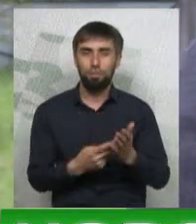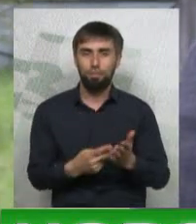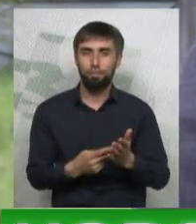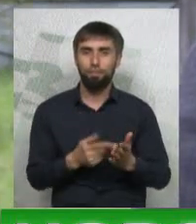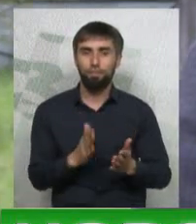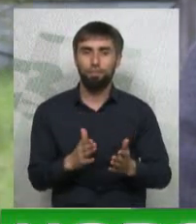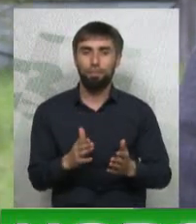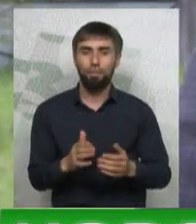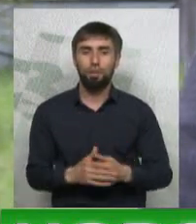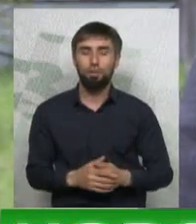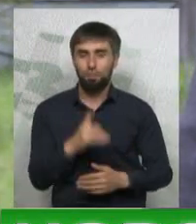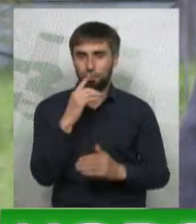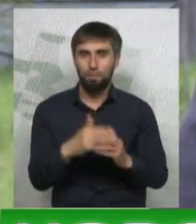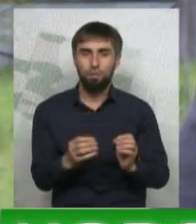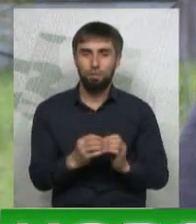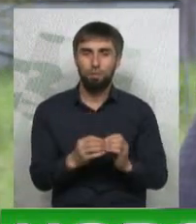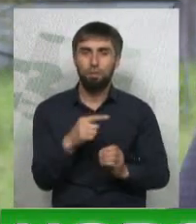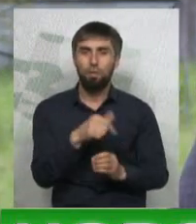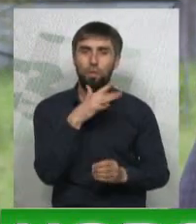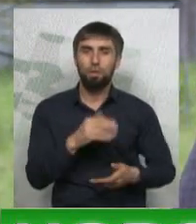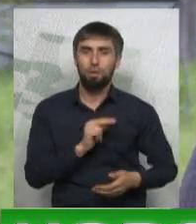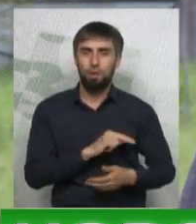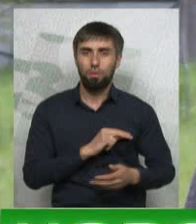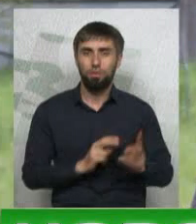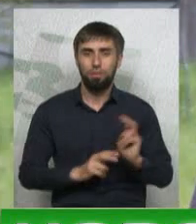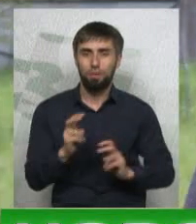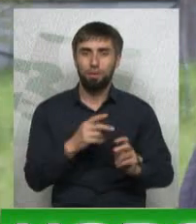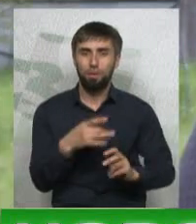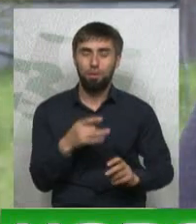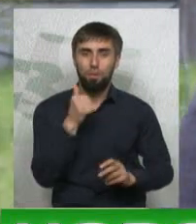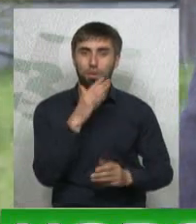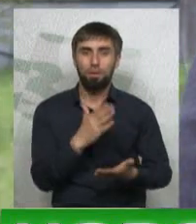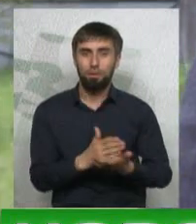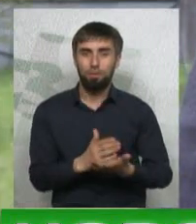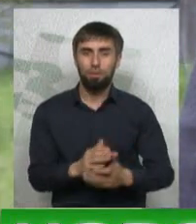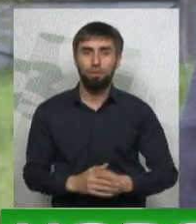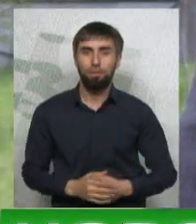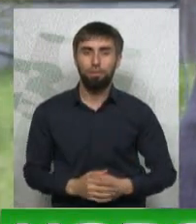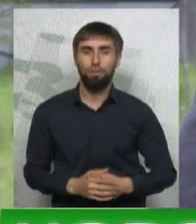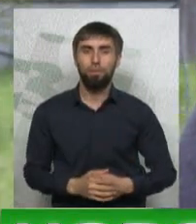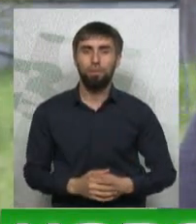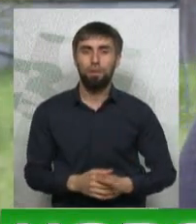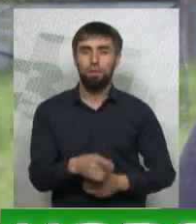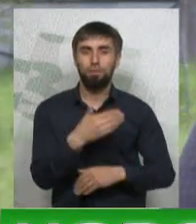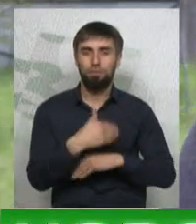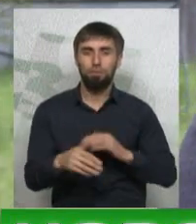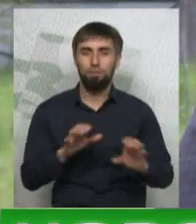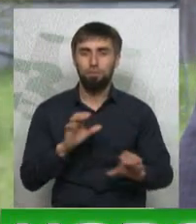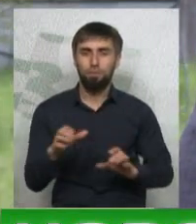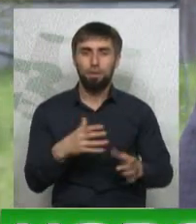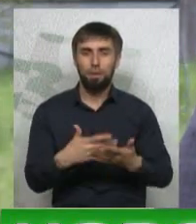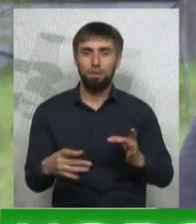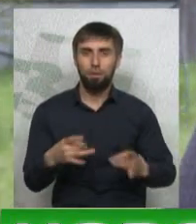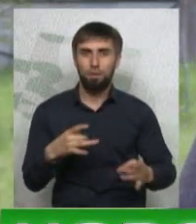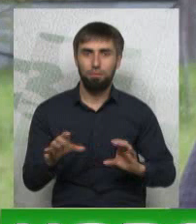презентовать около 10 действующих предприятий региона, которые имеют экспортный потенциал, потенциал